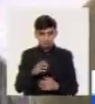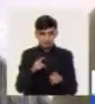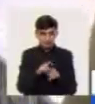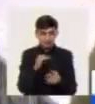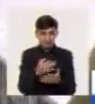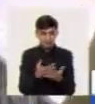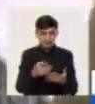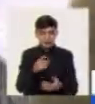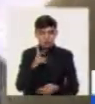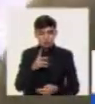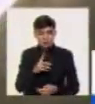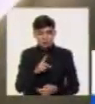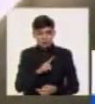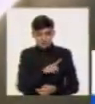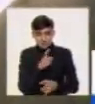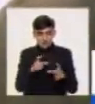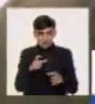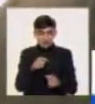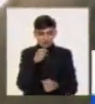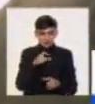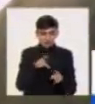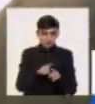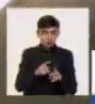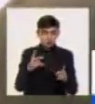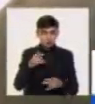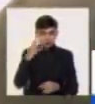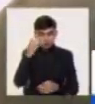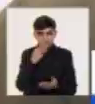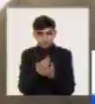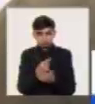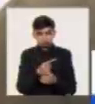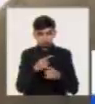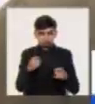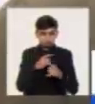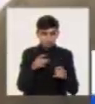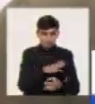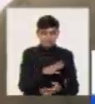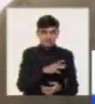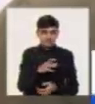Енді бір профессионал артистерді керек қой. Айтар кезде әлгі